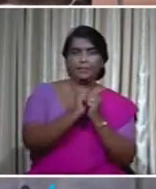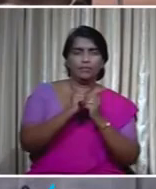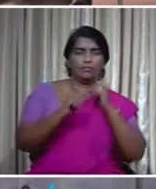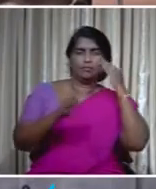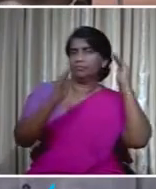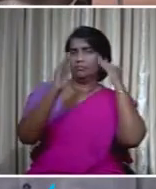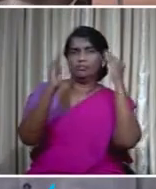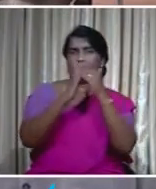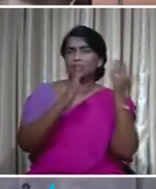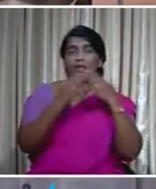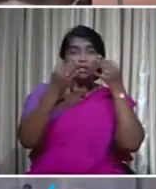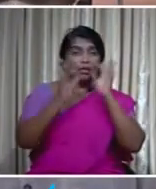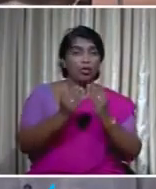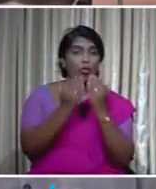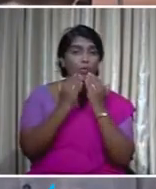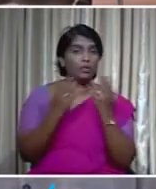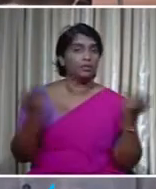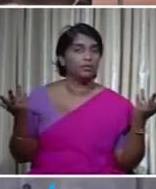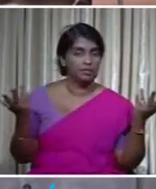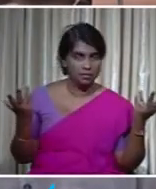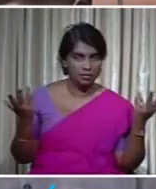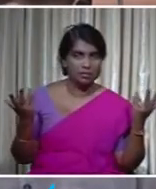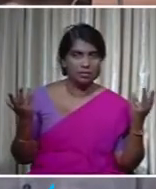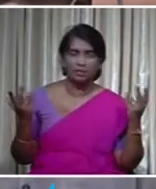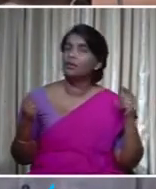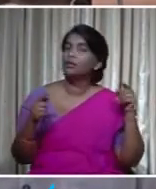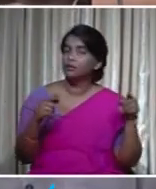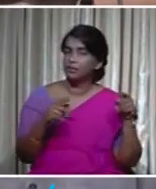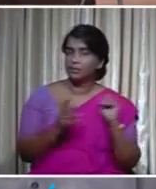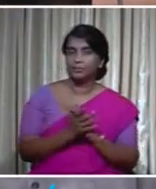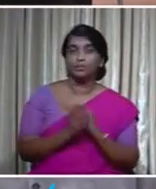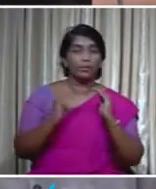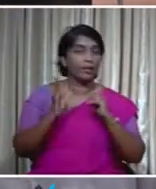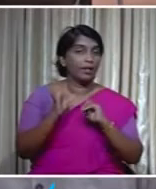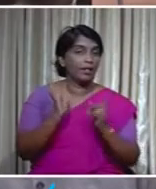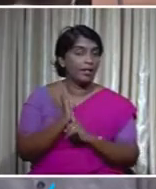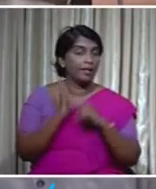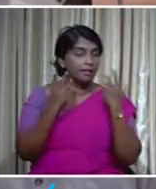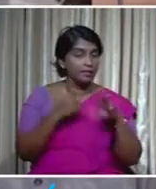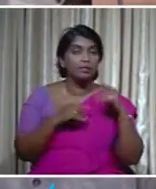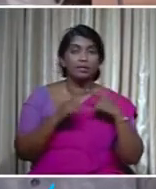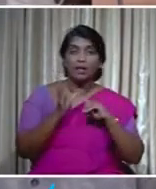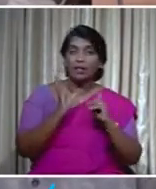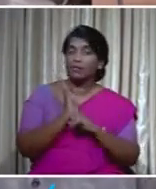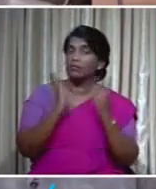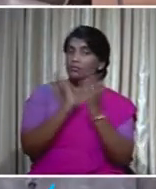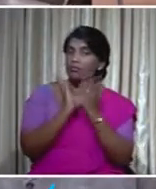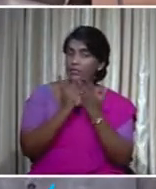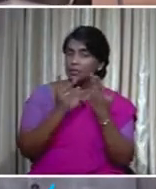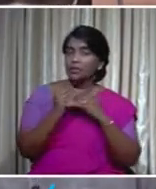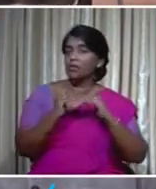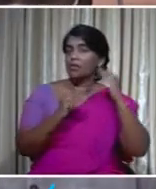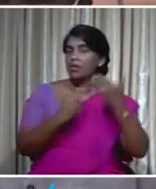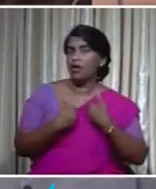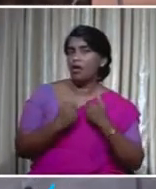வருவதில்லை, அவர் ரொப் அவுட் பண்ணப்படுகிறார் பாடசாலை விட்டு. காப்போத்த உயர்தரம் படித்தவர் வெளியிலே வருகிறார், அவருக்கு அடுத்த கோர்ஸ் நான் என்ன படிக்கலாம்